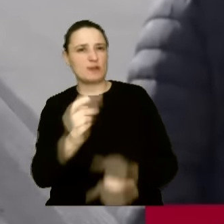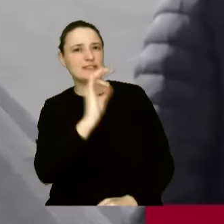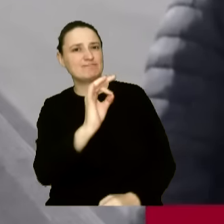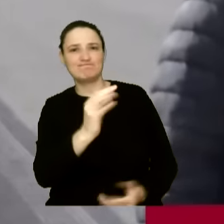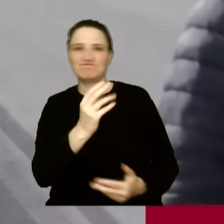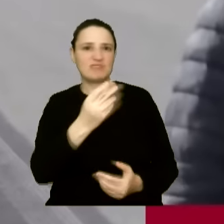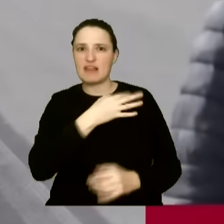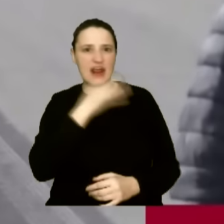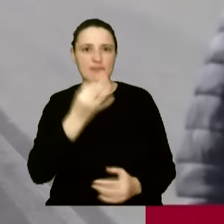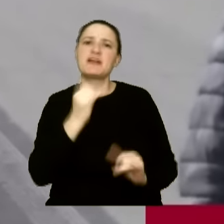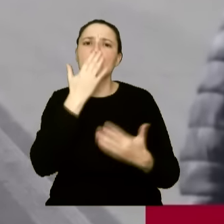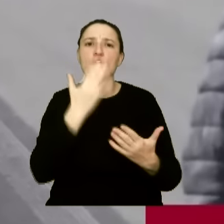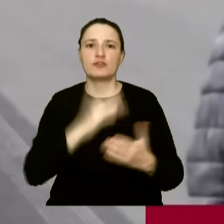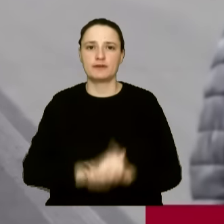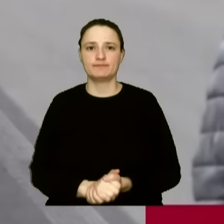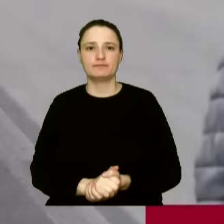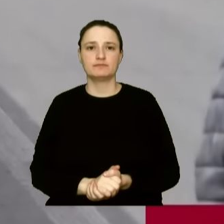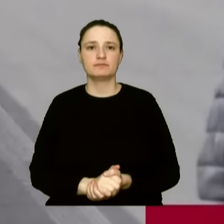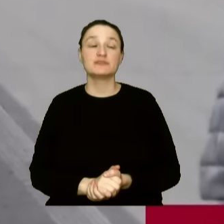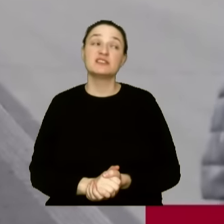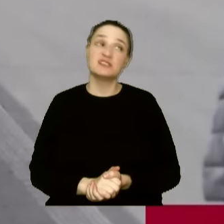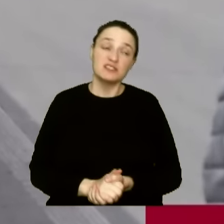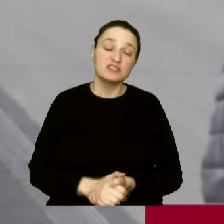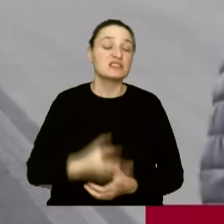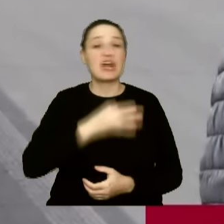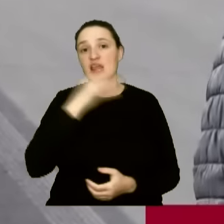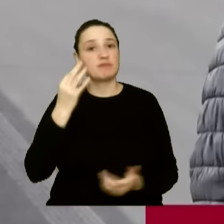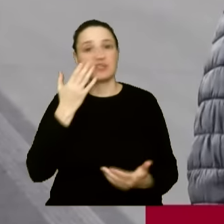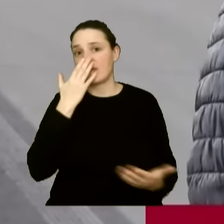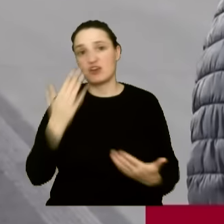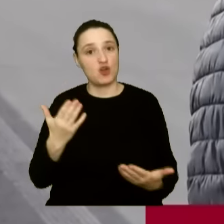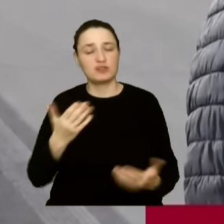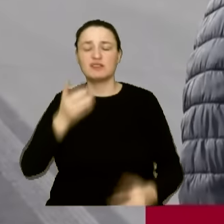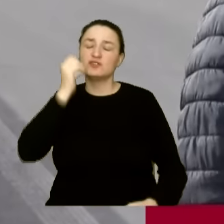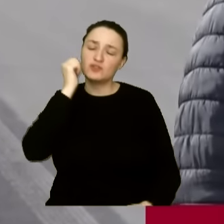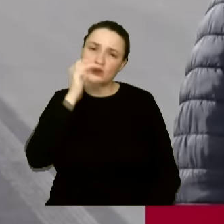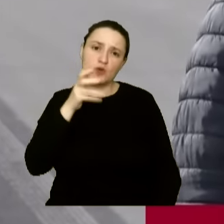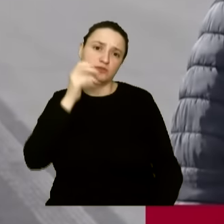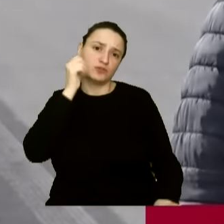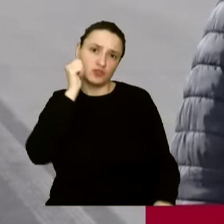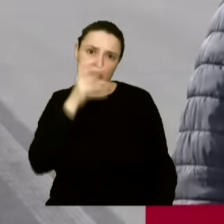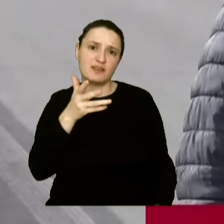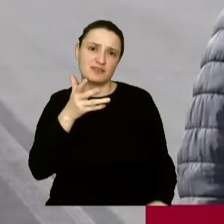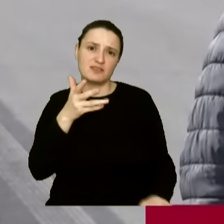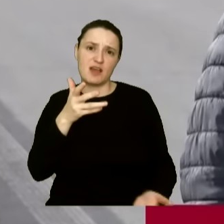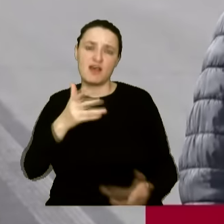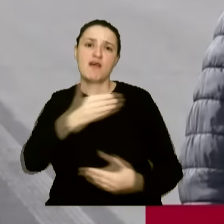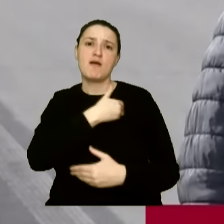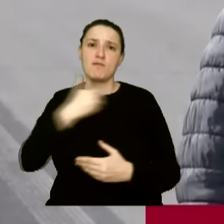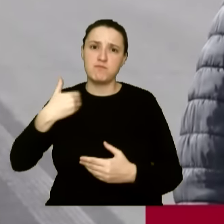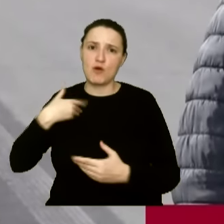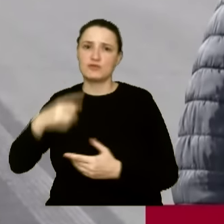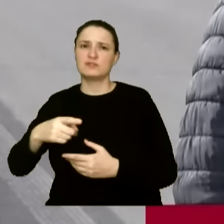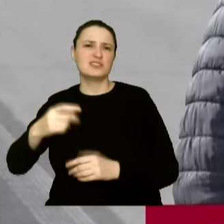wygląda? Nie wygląda to najlepiej z tego względu, że codziennie wjeżdża do Polski około 100